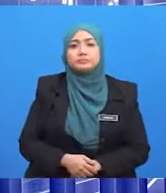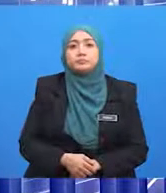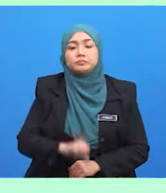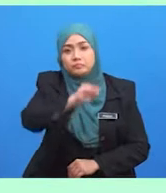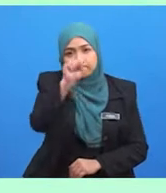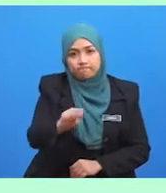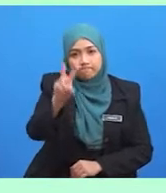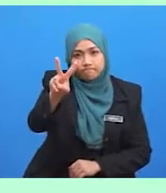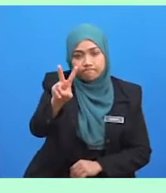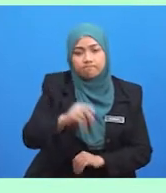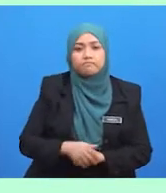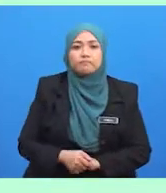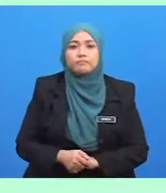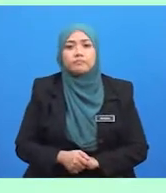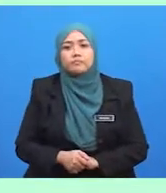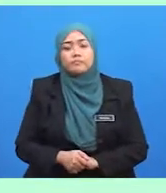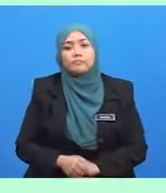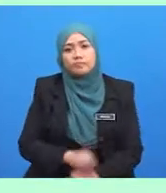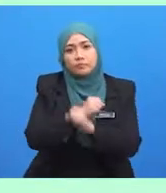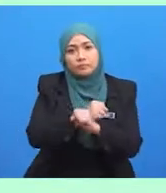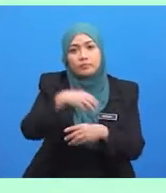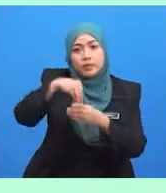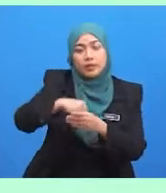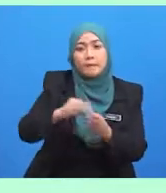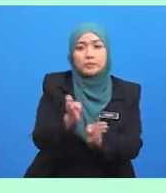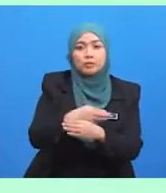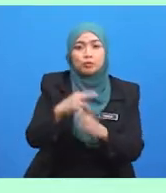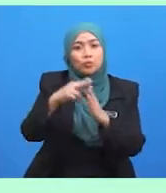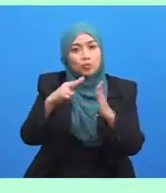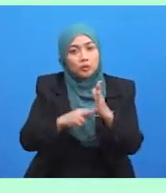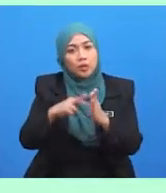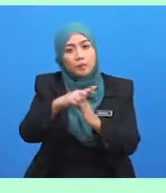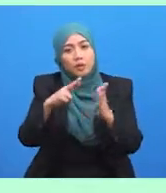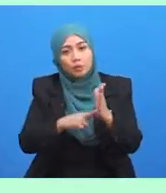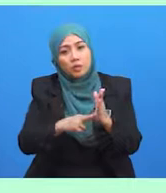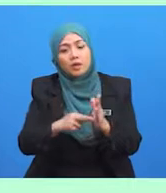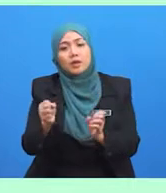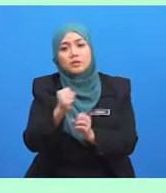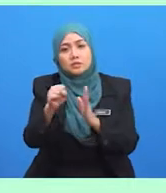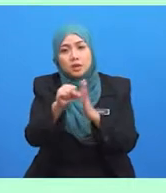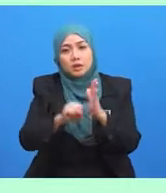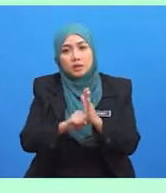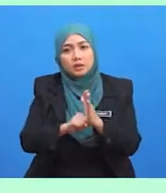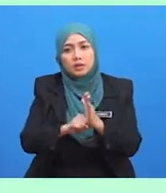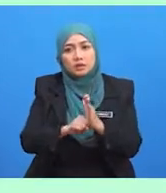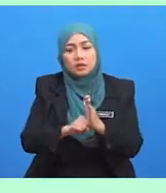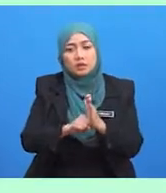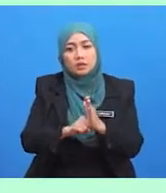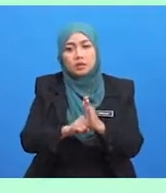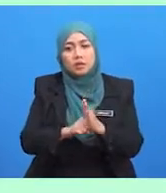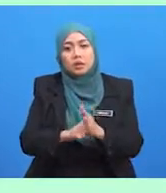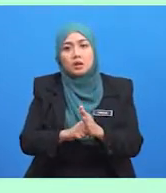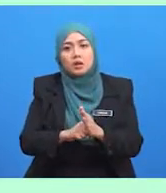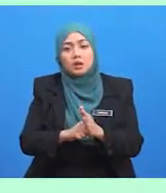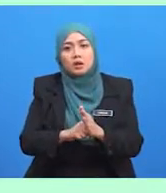Soalan 2. Sekatan dalam bentuk undang-undang, peraturan atau syarat-syarat tertentu terhadap sesebuah negara